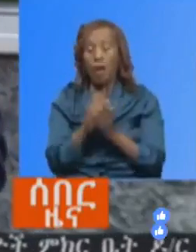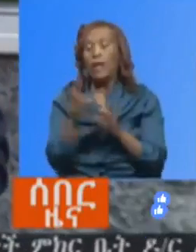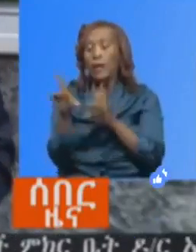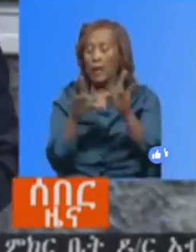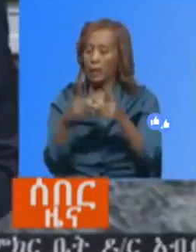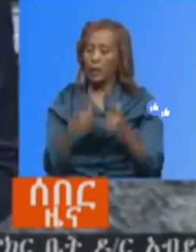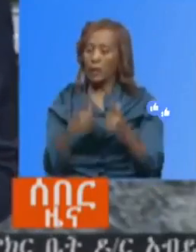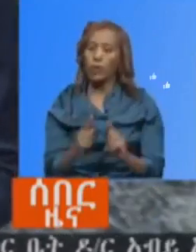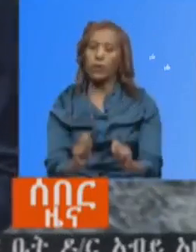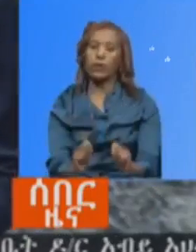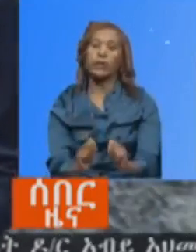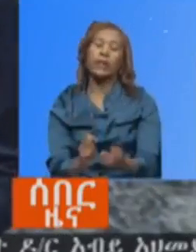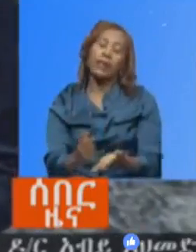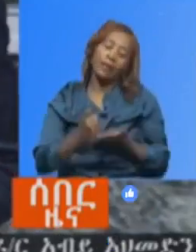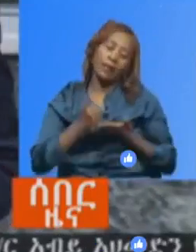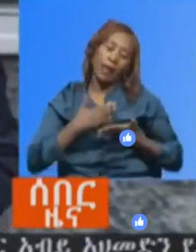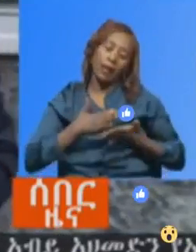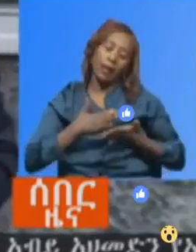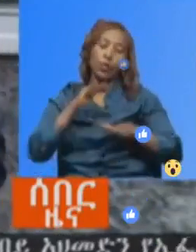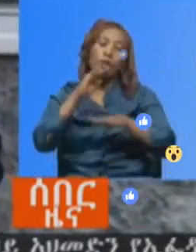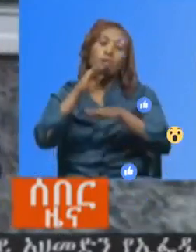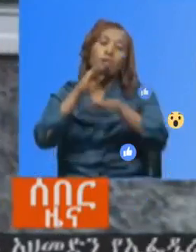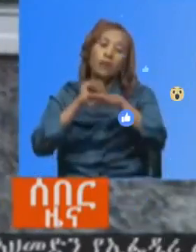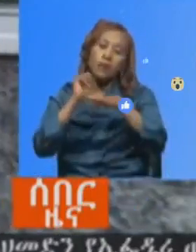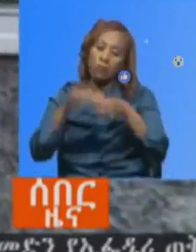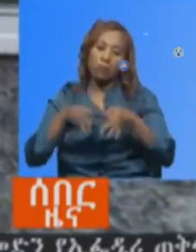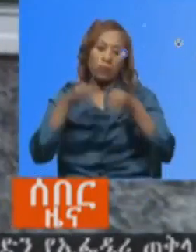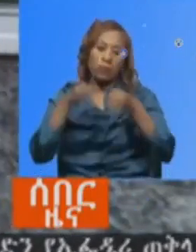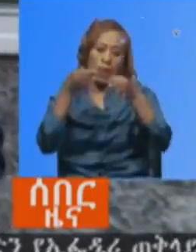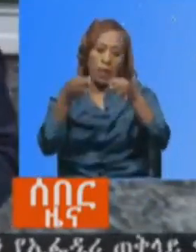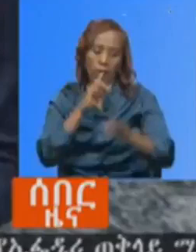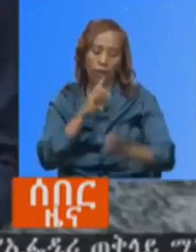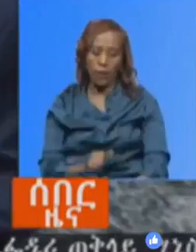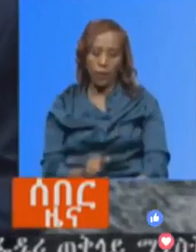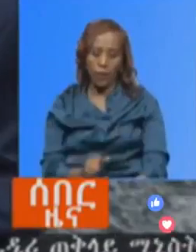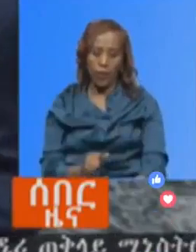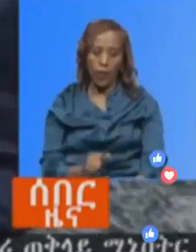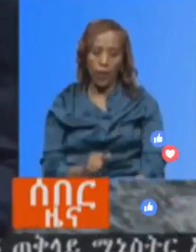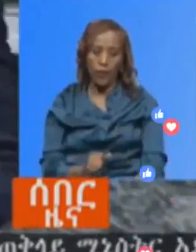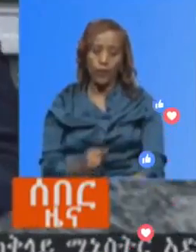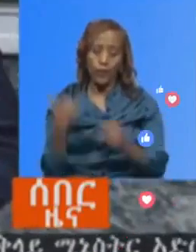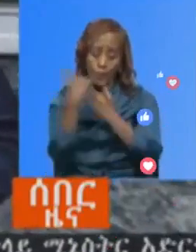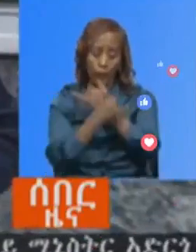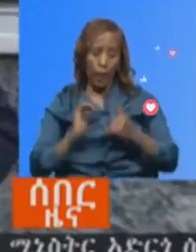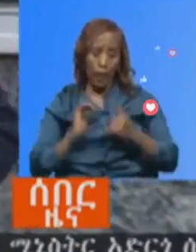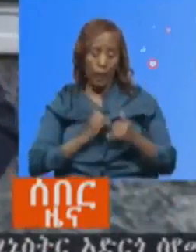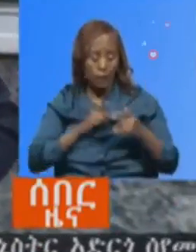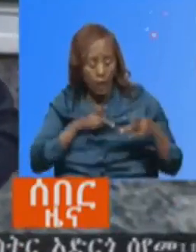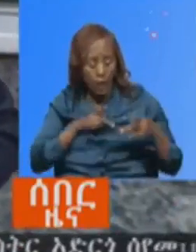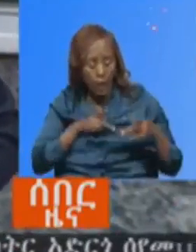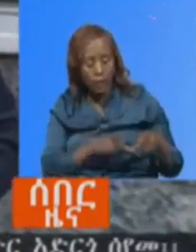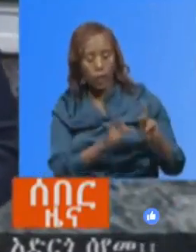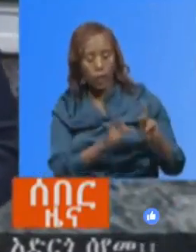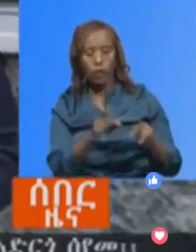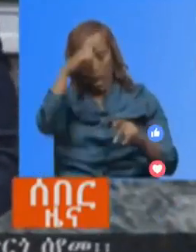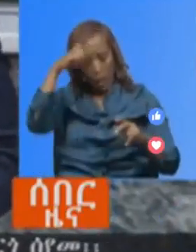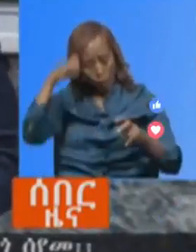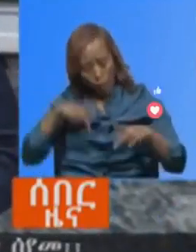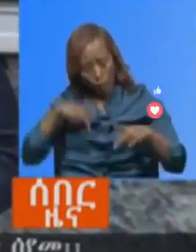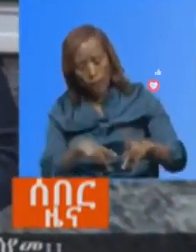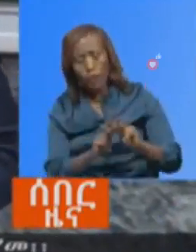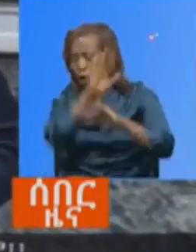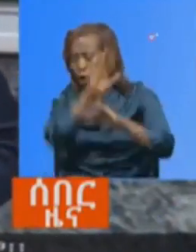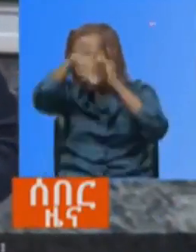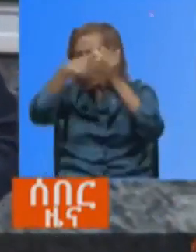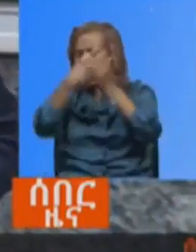ጥረት እንድታግዙ ጥሪዬን አስተላልፋለሁ። የሀገራችን አርሶ አደሮች፣ አርብቶ አደሮች፣